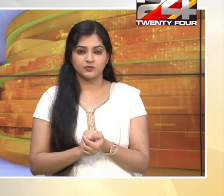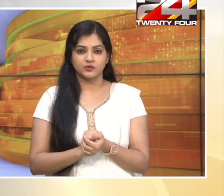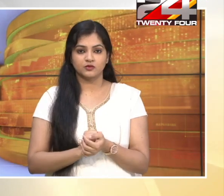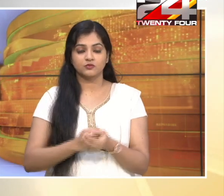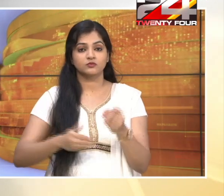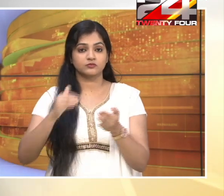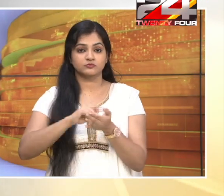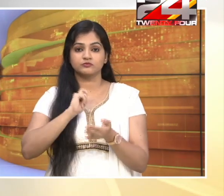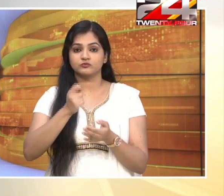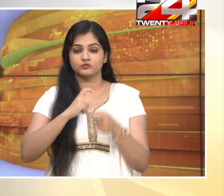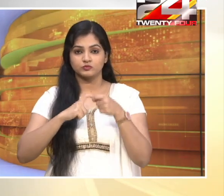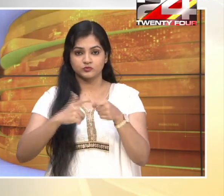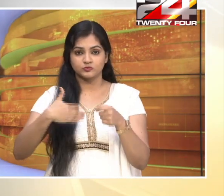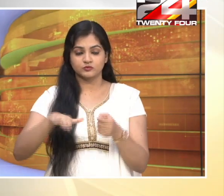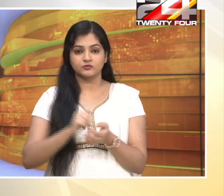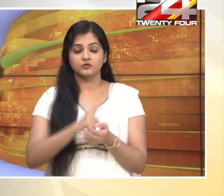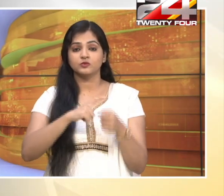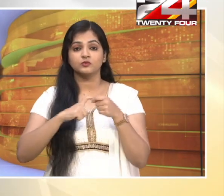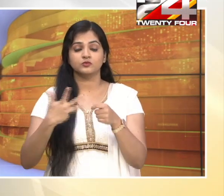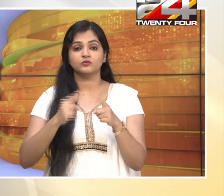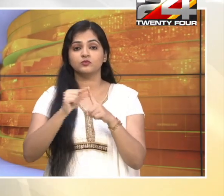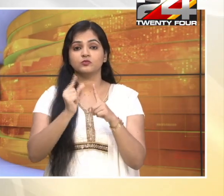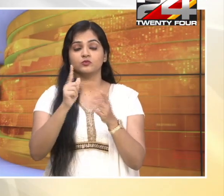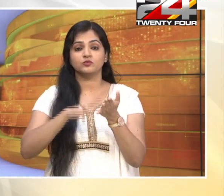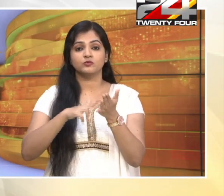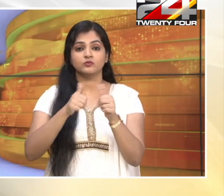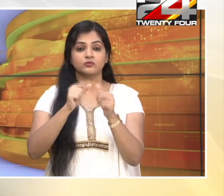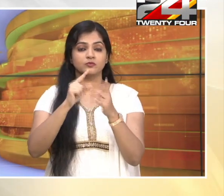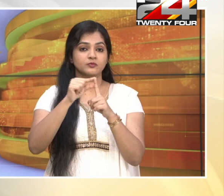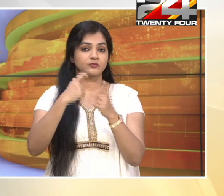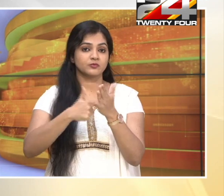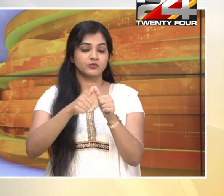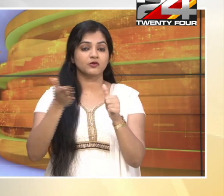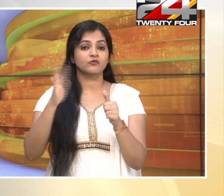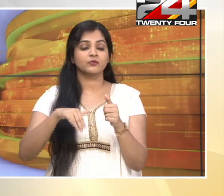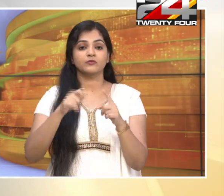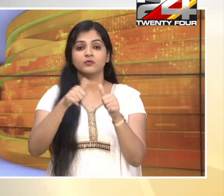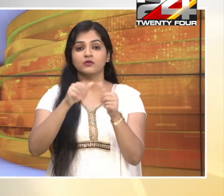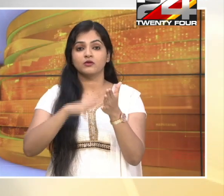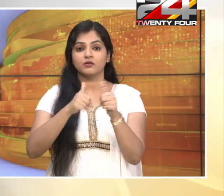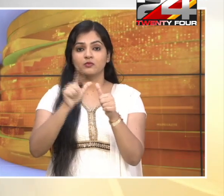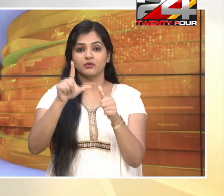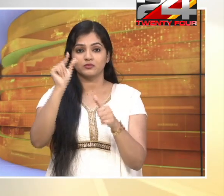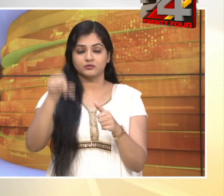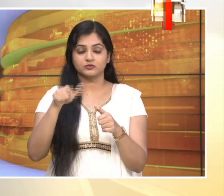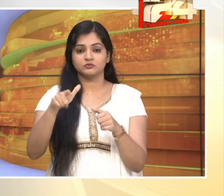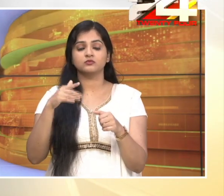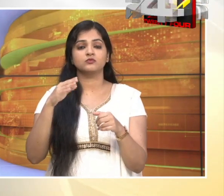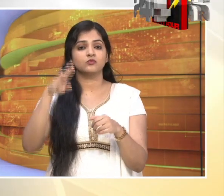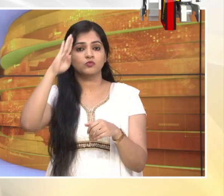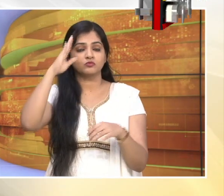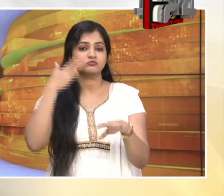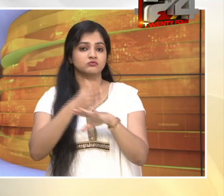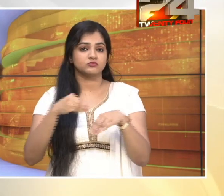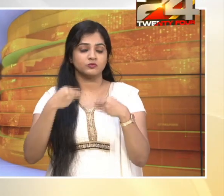സജോ ദേവസി ചേരുന്നുണ്ട് കൂടുതൽ വിവരങ്ങളുമായി സജോ പുന്നപ്രയിലെ അമൽ ബാബുവിനാണ് ഈ രീതിയിൽ പോലീസിന്റെ ഭാഗത്തുനിന്ന് മോശം അനുഭവം ഉണ്ടായത് തന്റെ ദേഹമാസകലം